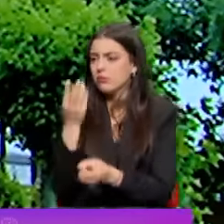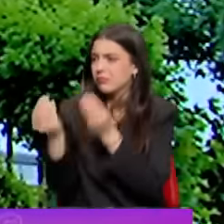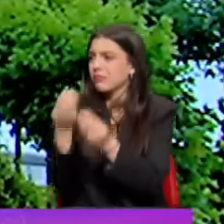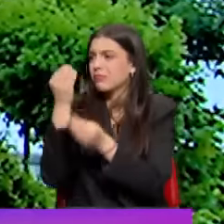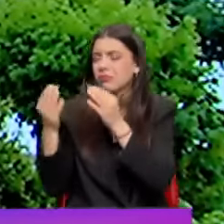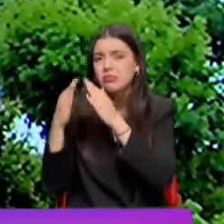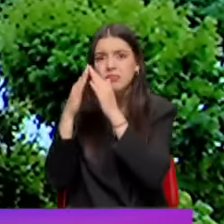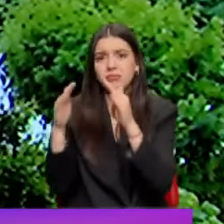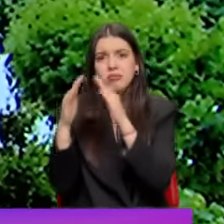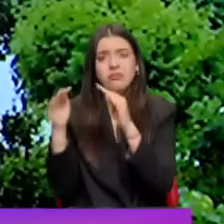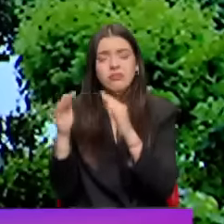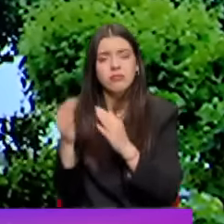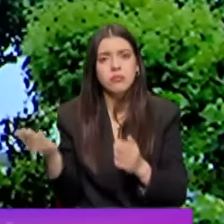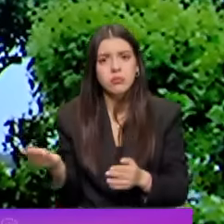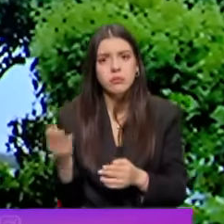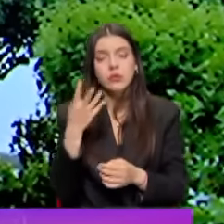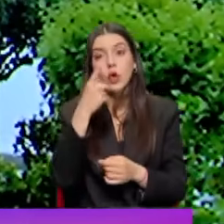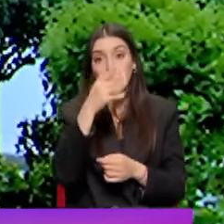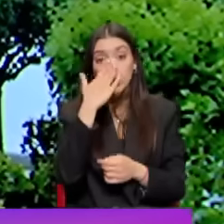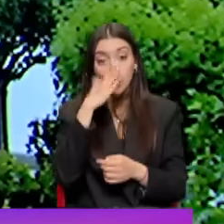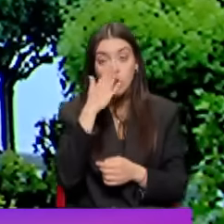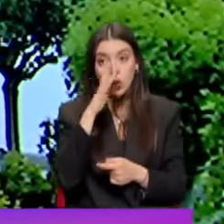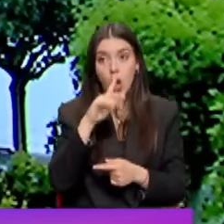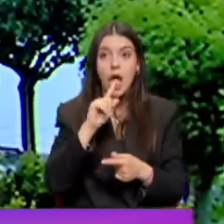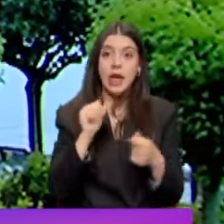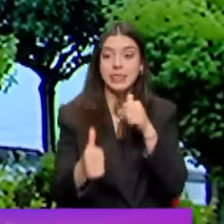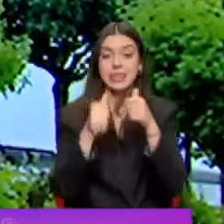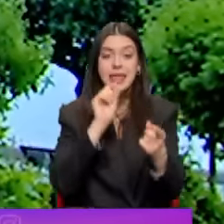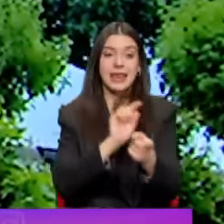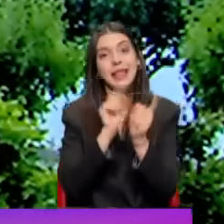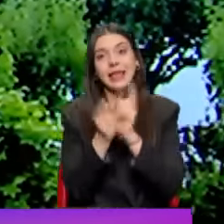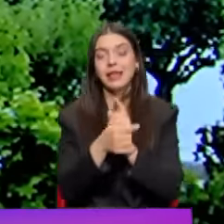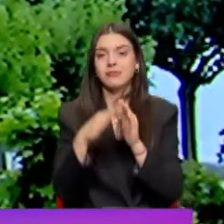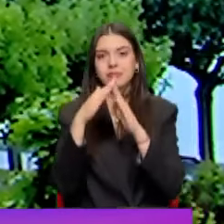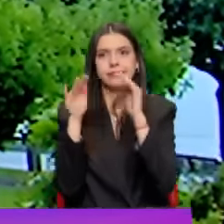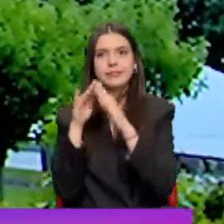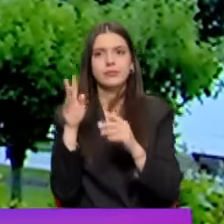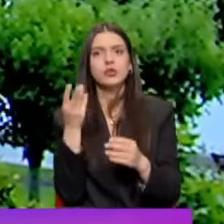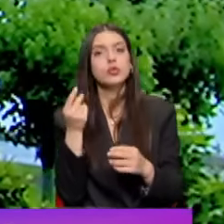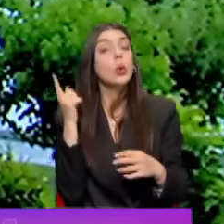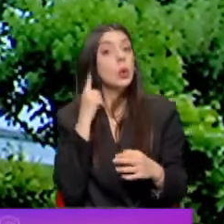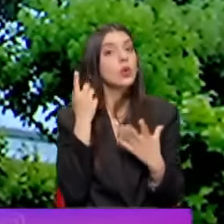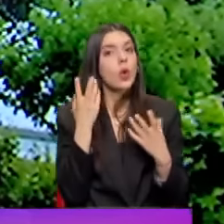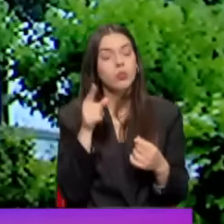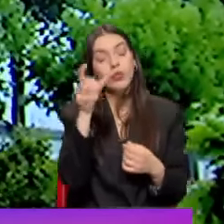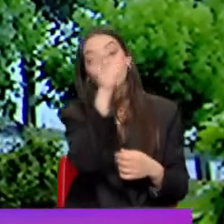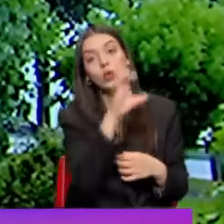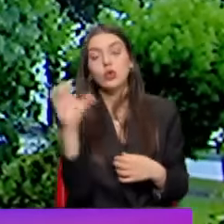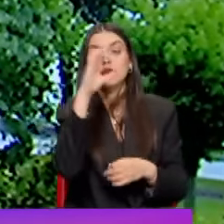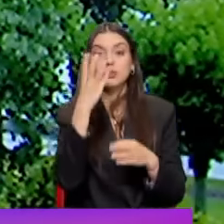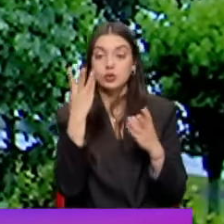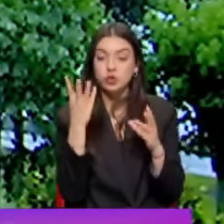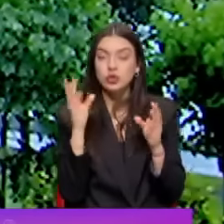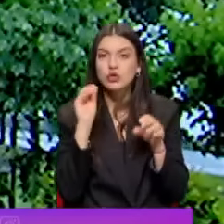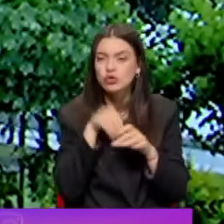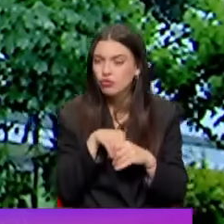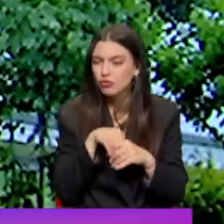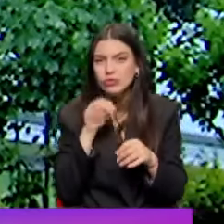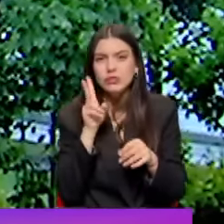hlar çok meşhur doğaya dönüşün çok meşhur olduğu e ve özellikle bu anlamdaki turizmin son dönemde patlak